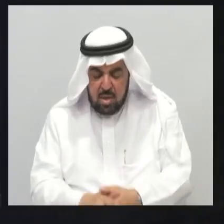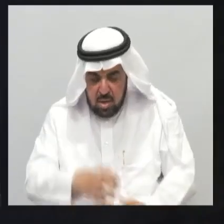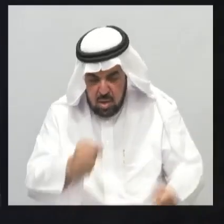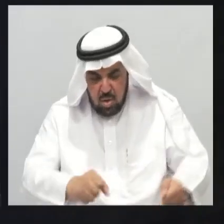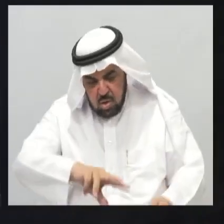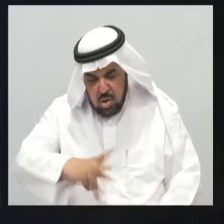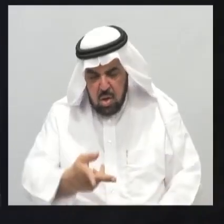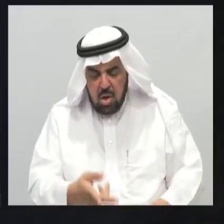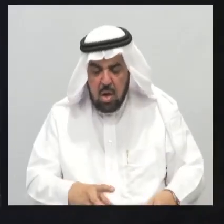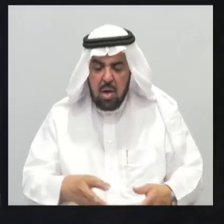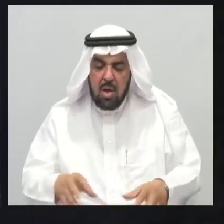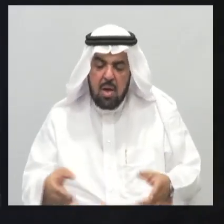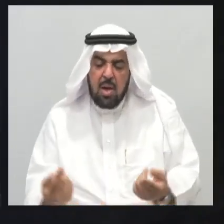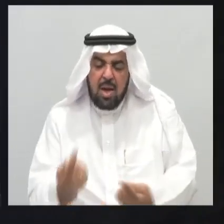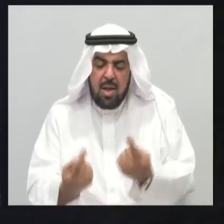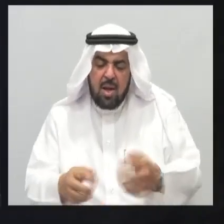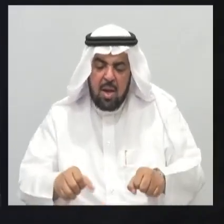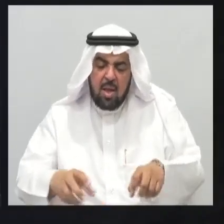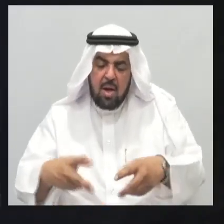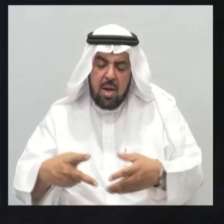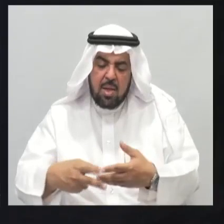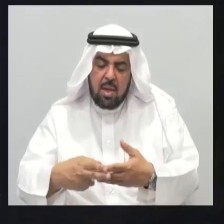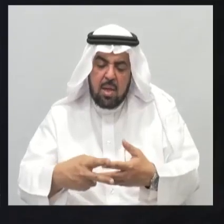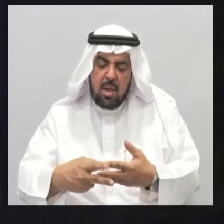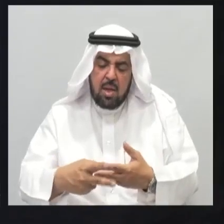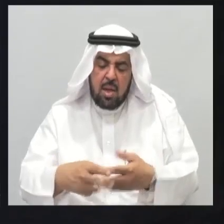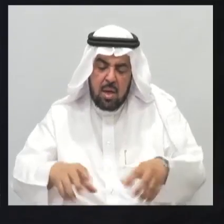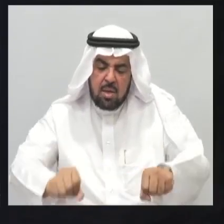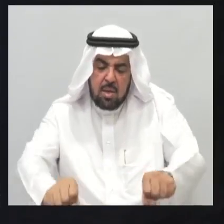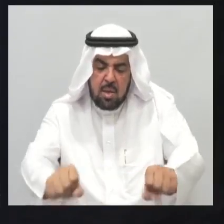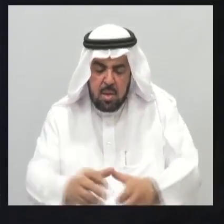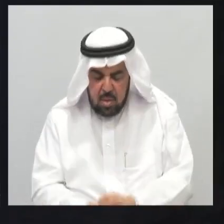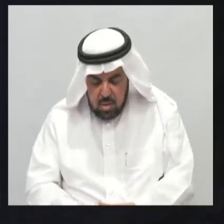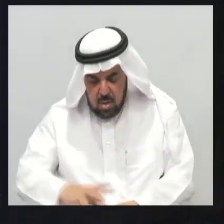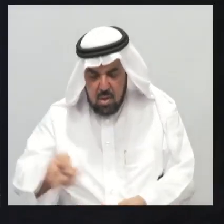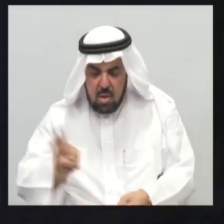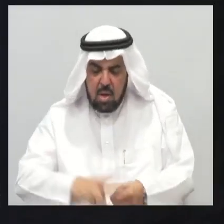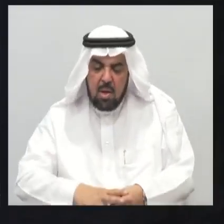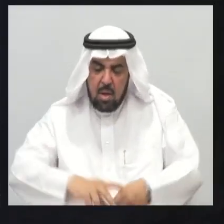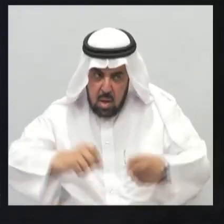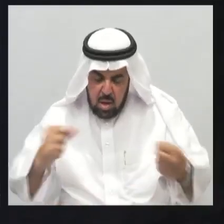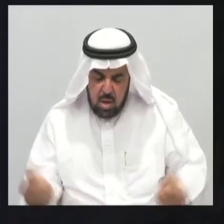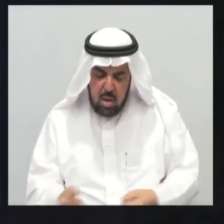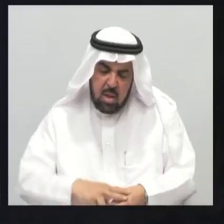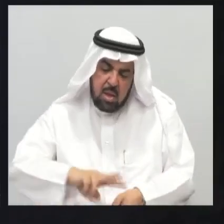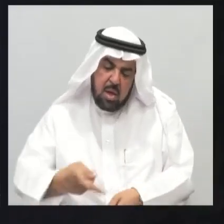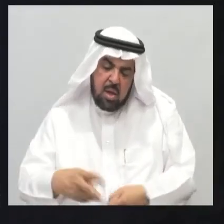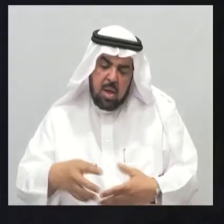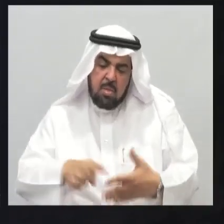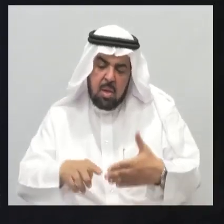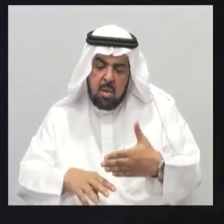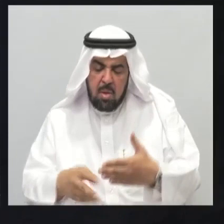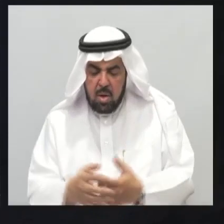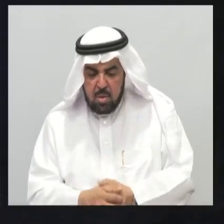قطاعة عشب. إذن أنا قمت بإعادة تدوير لها، قمت بإعادة ترتيب لها.